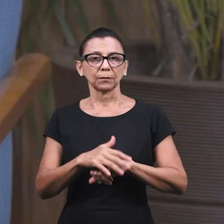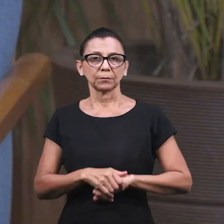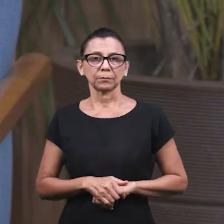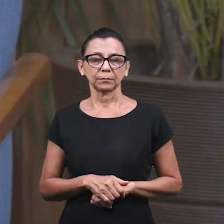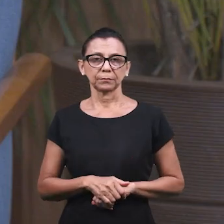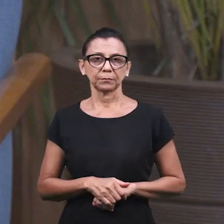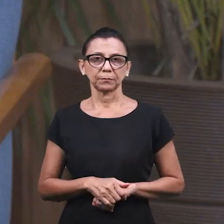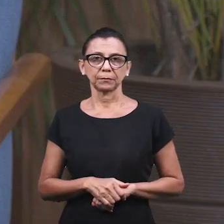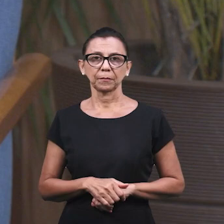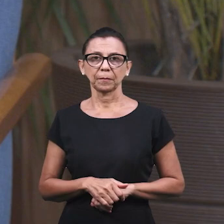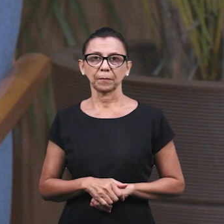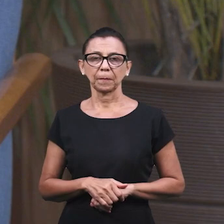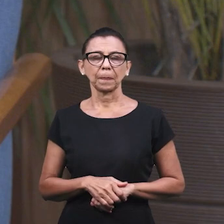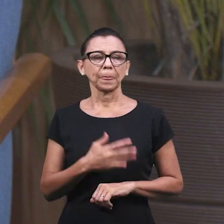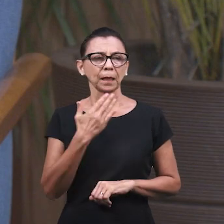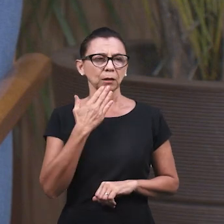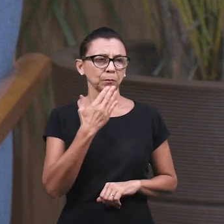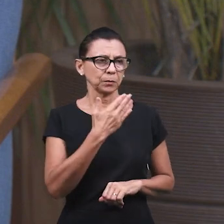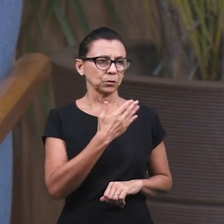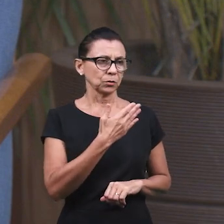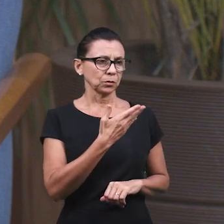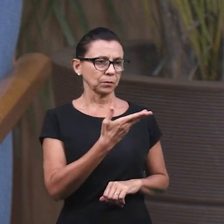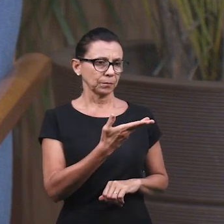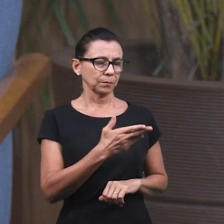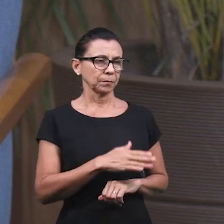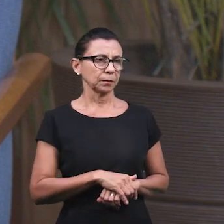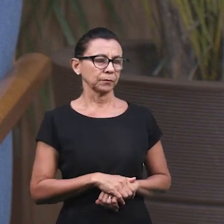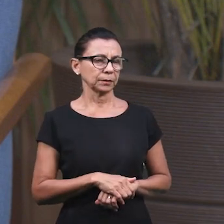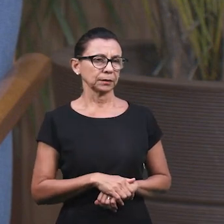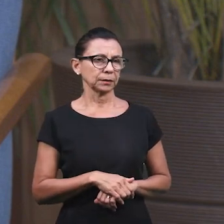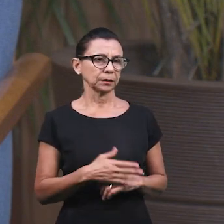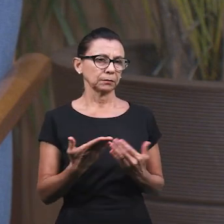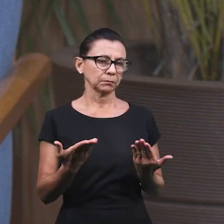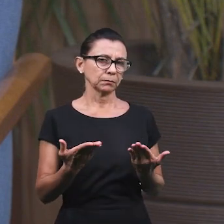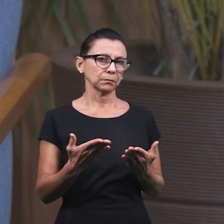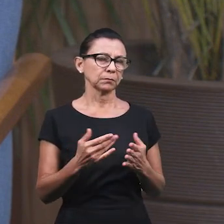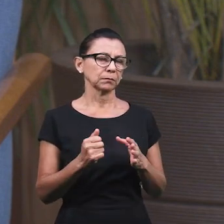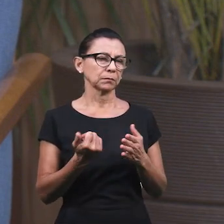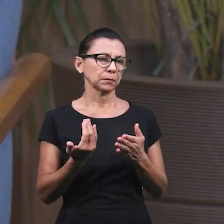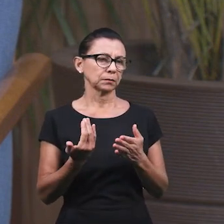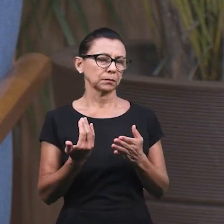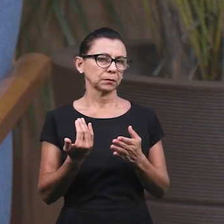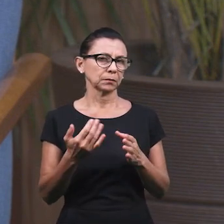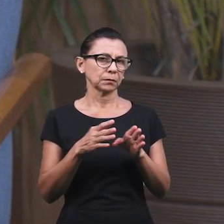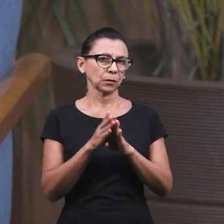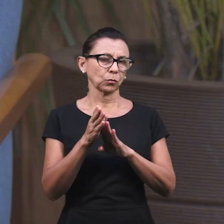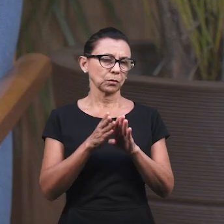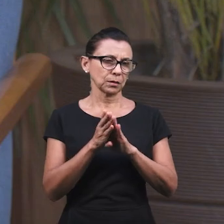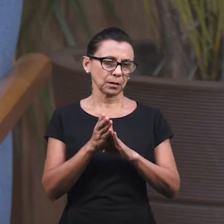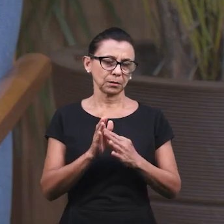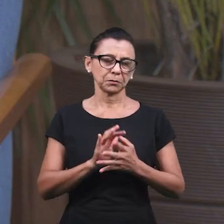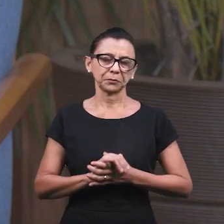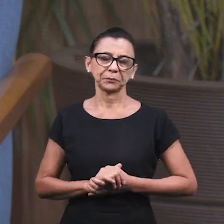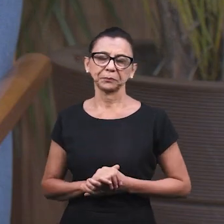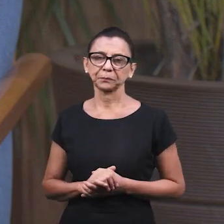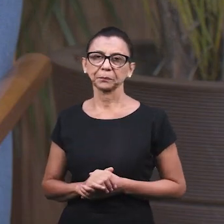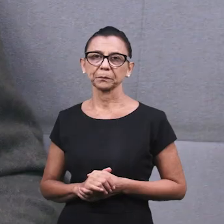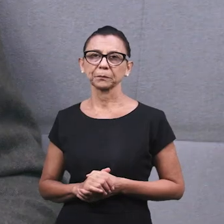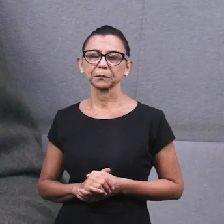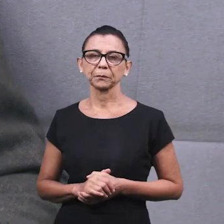vie. Je m'ai demandé que tu puisses faire cette parole, cette application dans la vie de celui qui nous